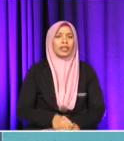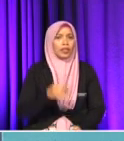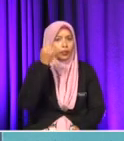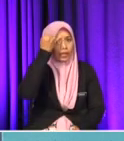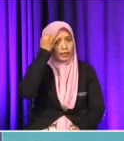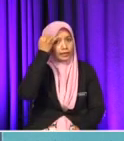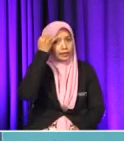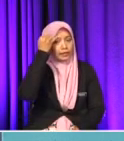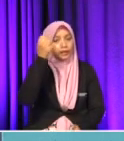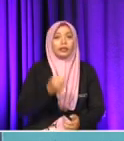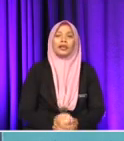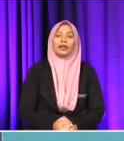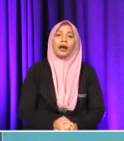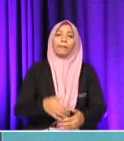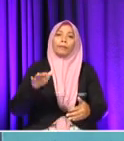ya